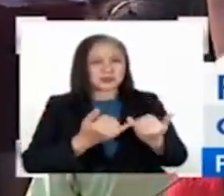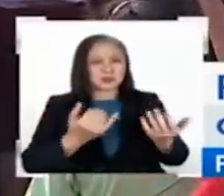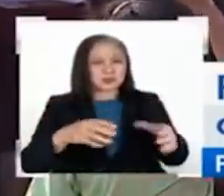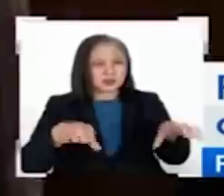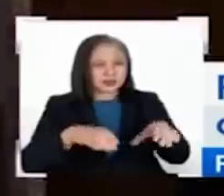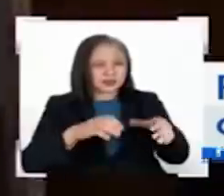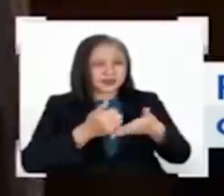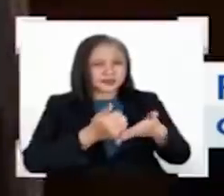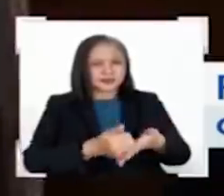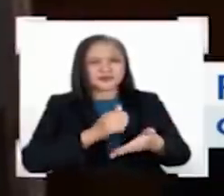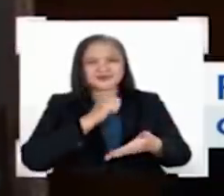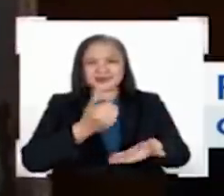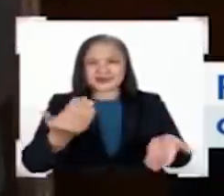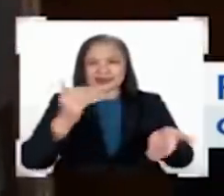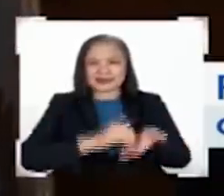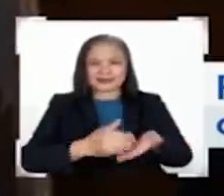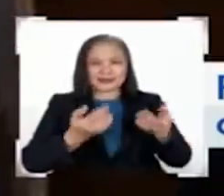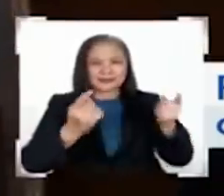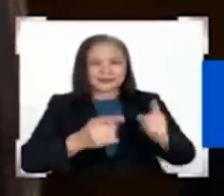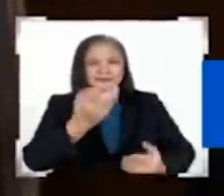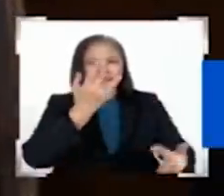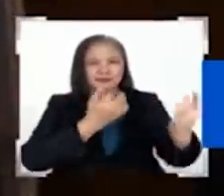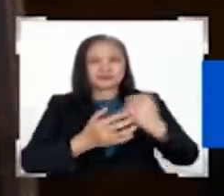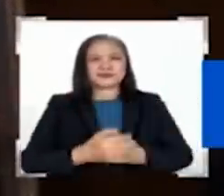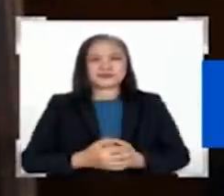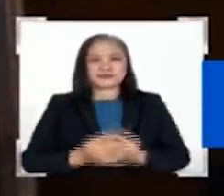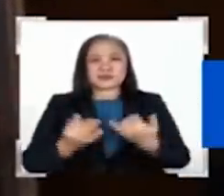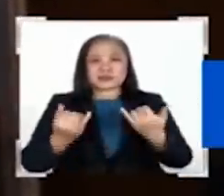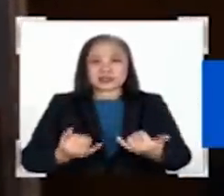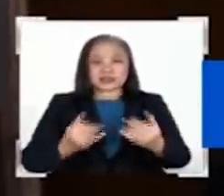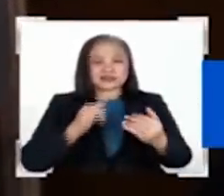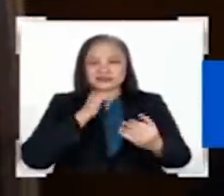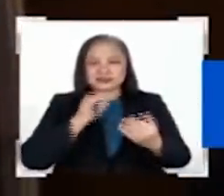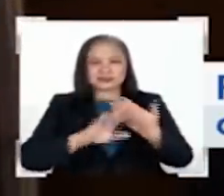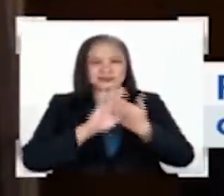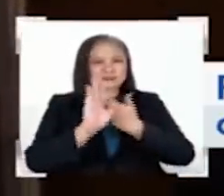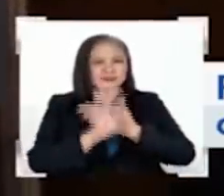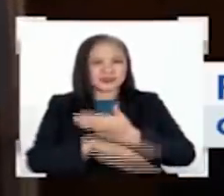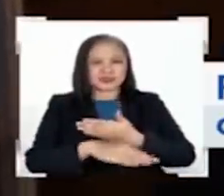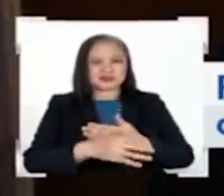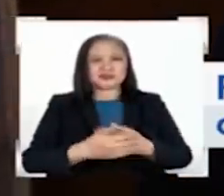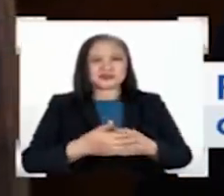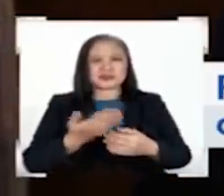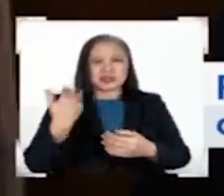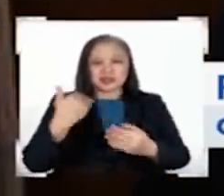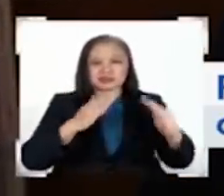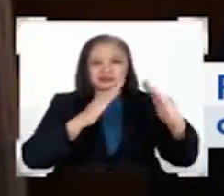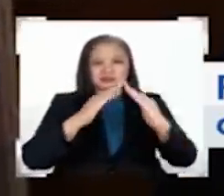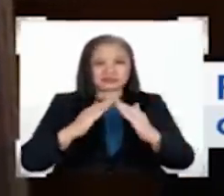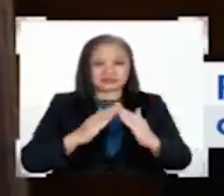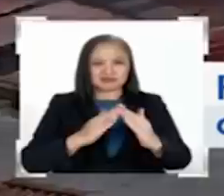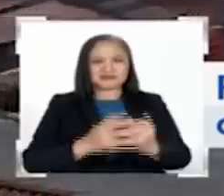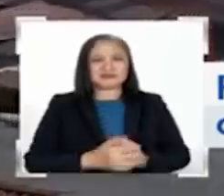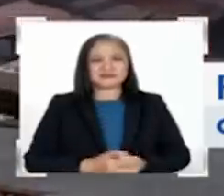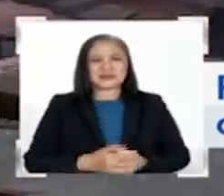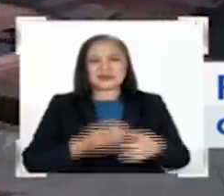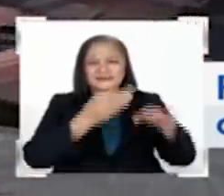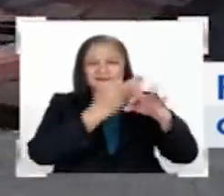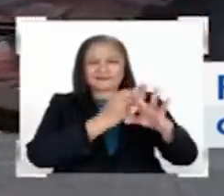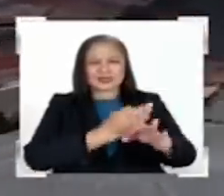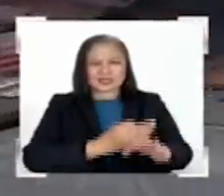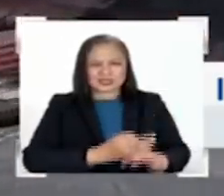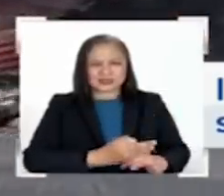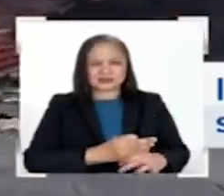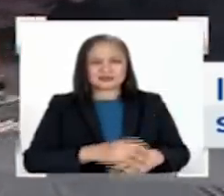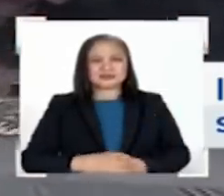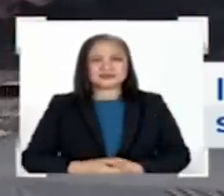ang sunog. Inire-reblock po natin sila at hindi natin sila pinababalik sa dati nilang pwesto. Ayusin po muna natin. Inaalam pa ang